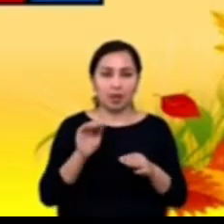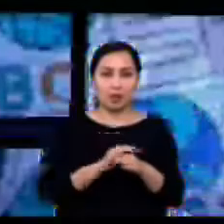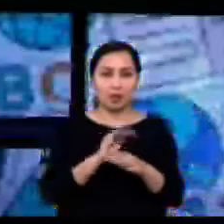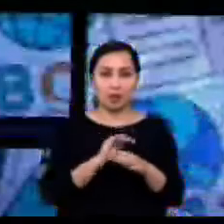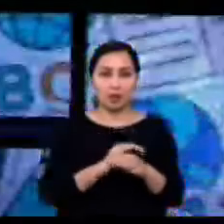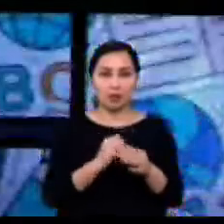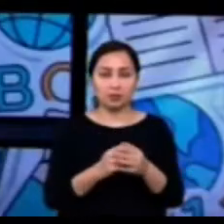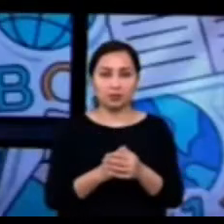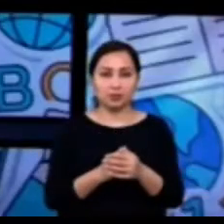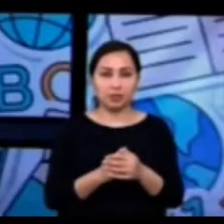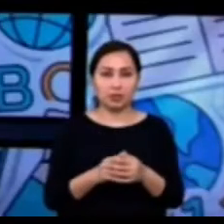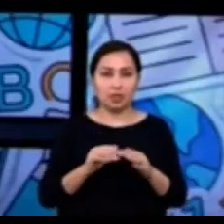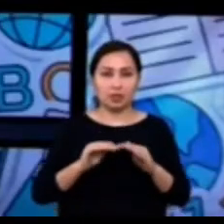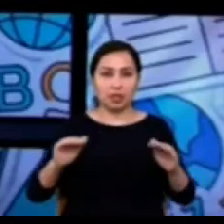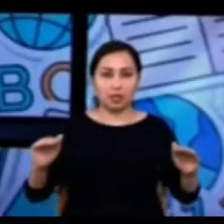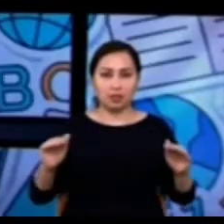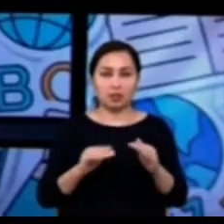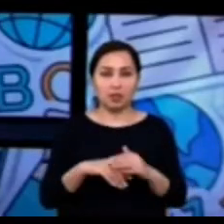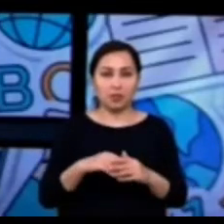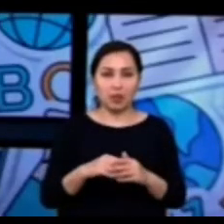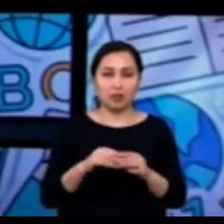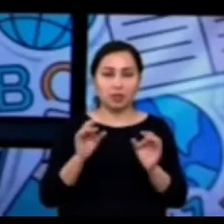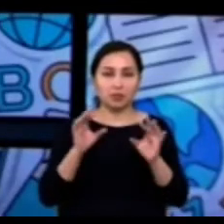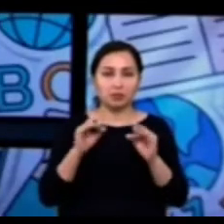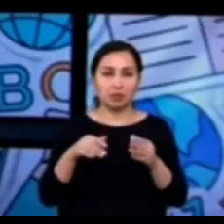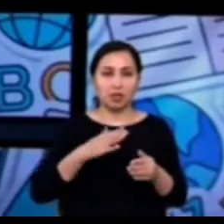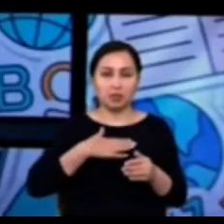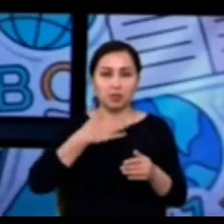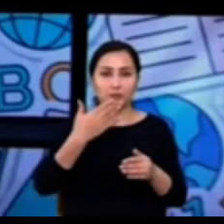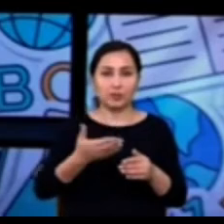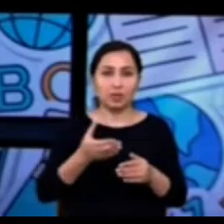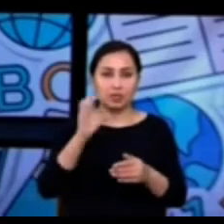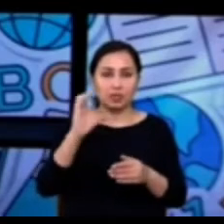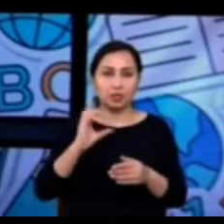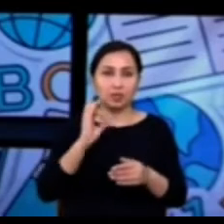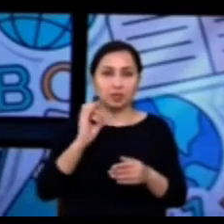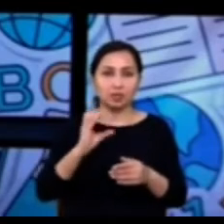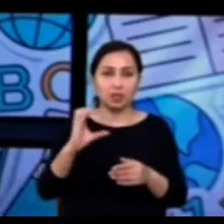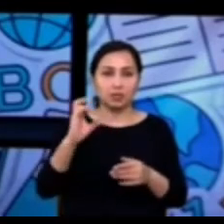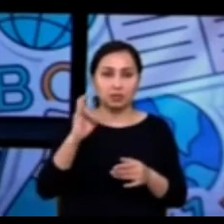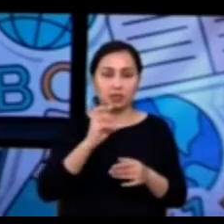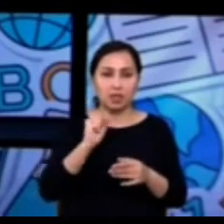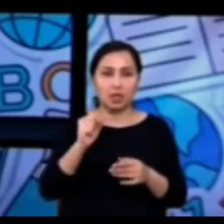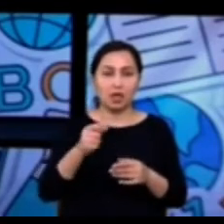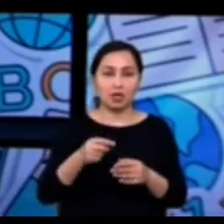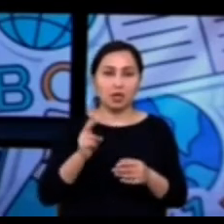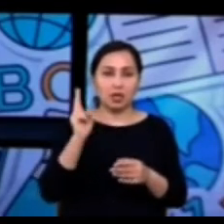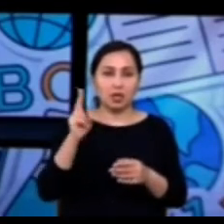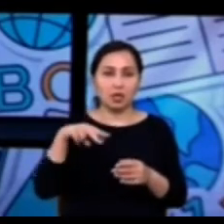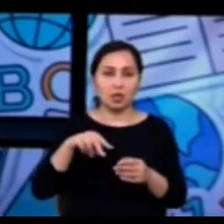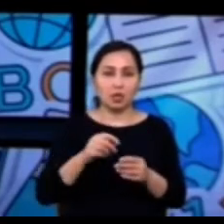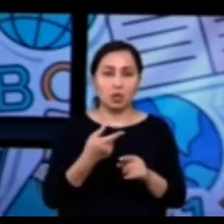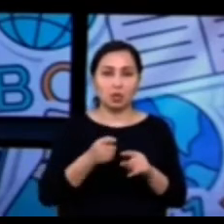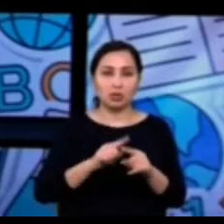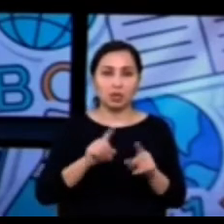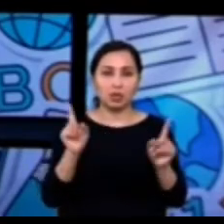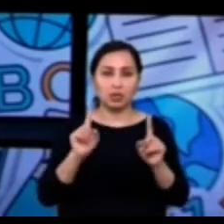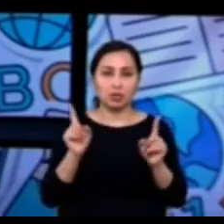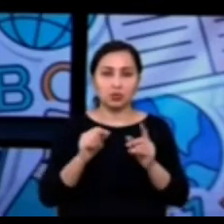Молодцы. Ребята, скажите мне, пожалуйста, сосна, клен и дуб – это